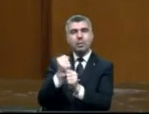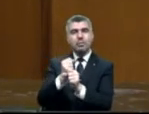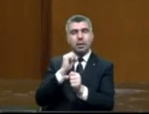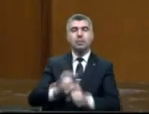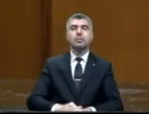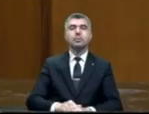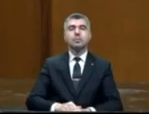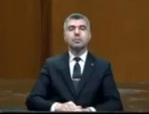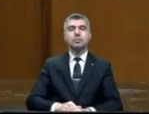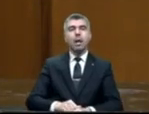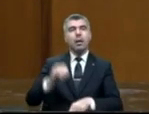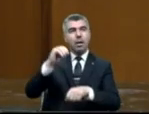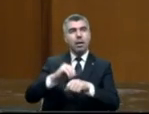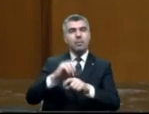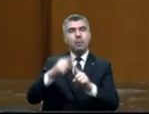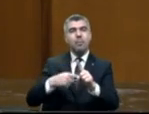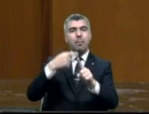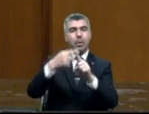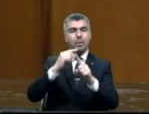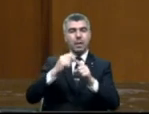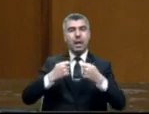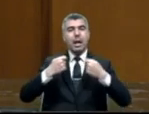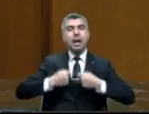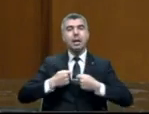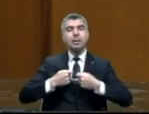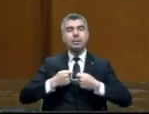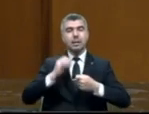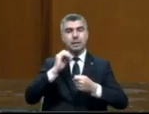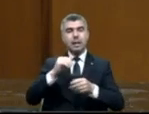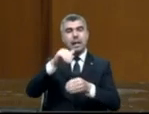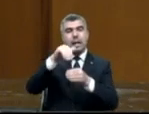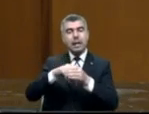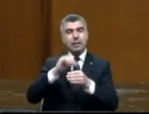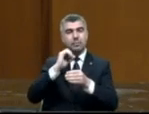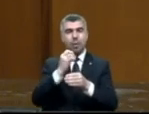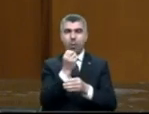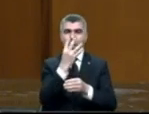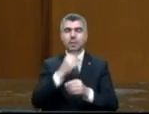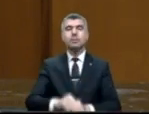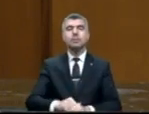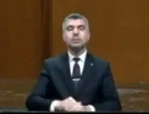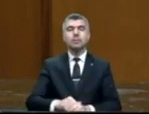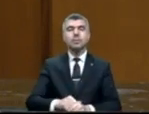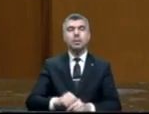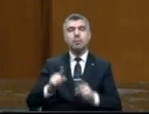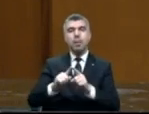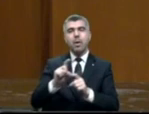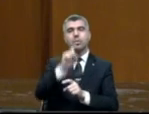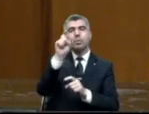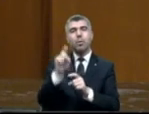والكفاءات. وكذلك بمراسلة من رئيس الفريق الاشتراكي يطلب من خلالها تأجيل